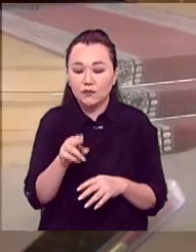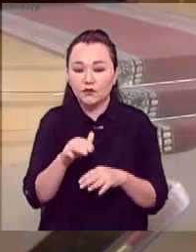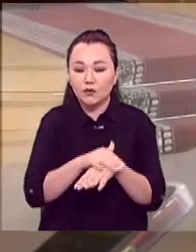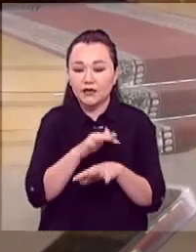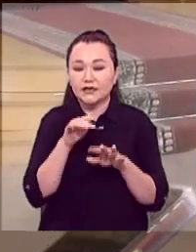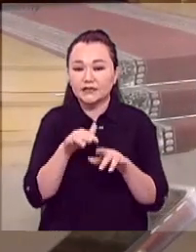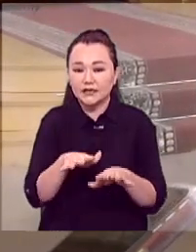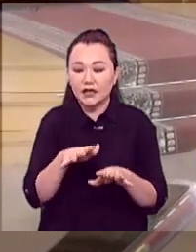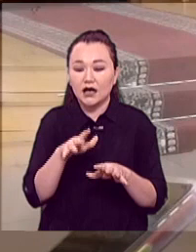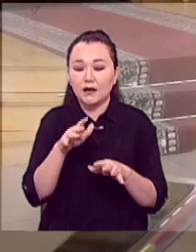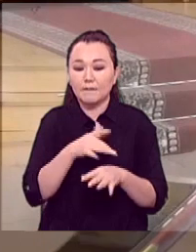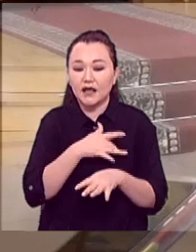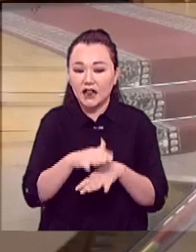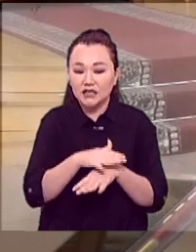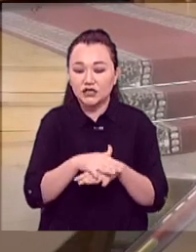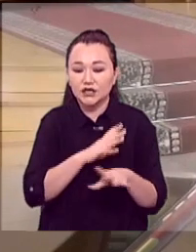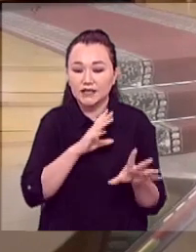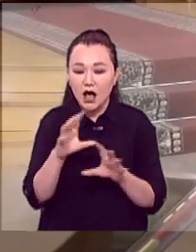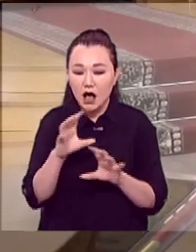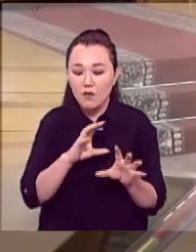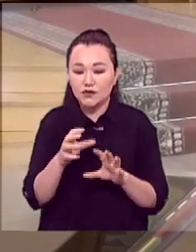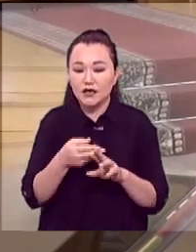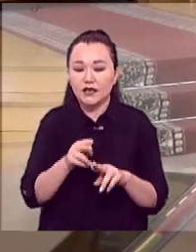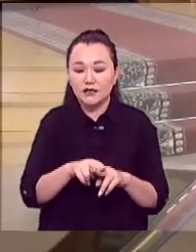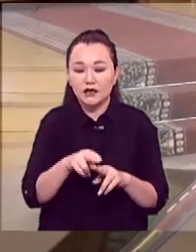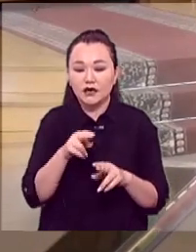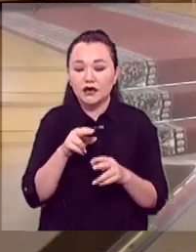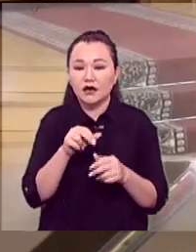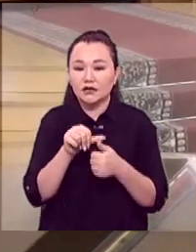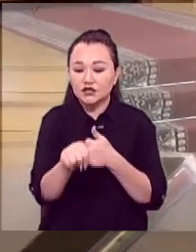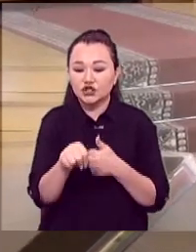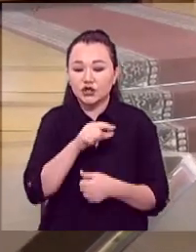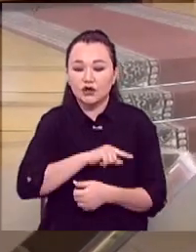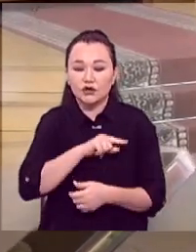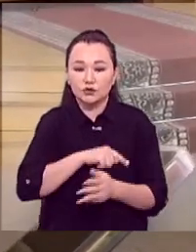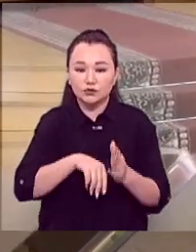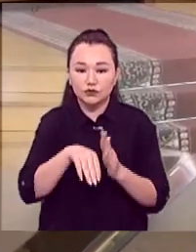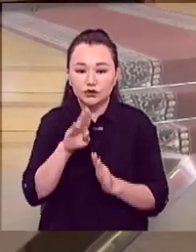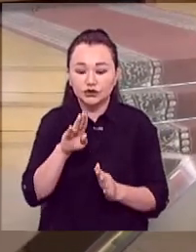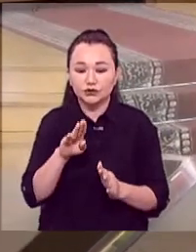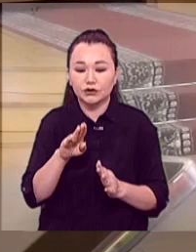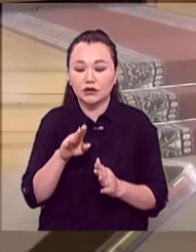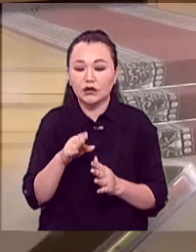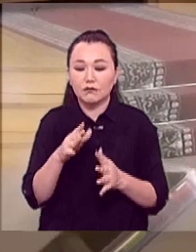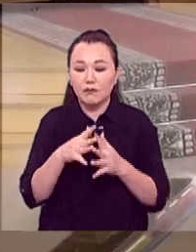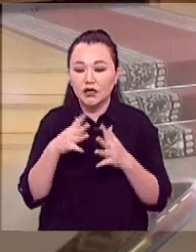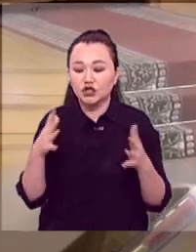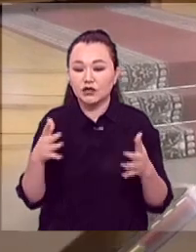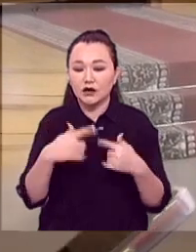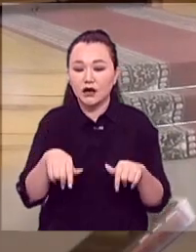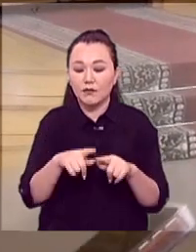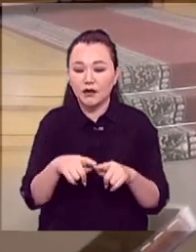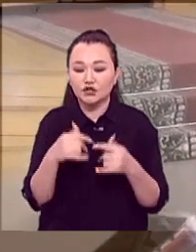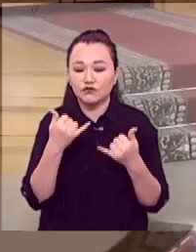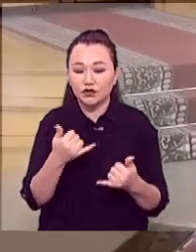дела Милосердие и заботы это отличительная черта таких больших компаний